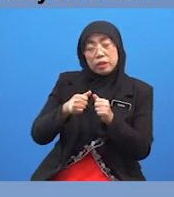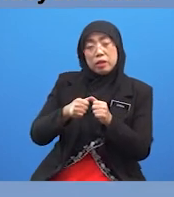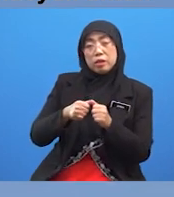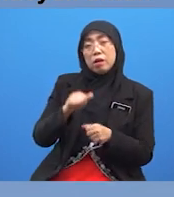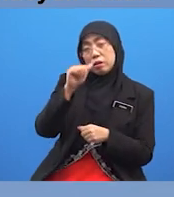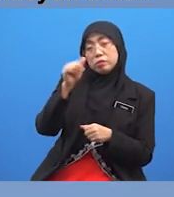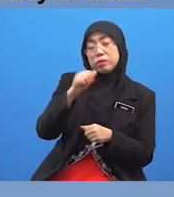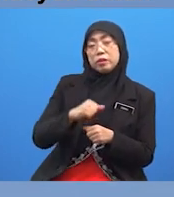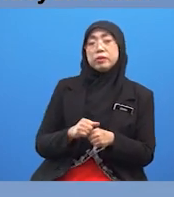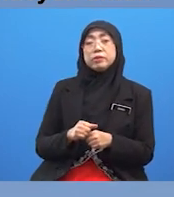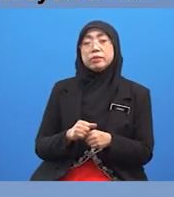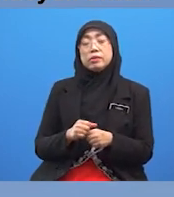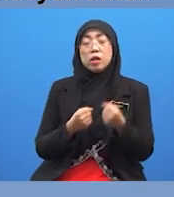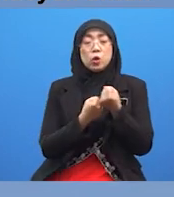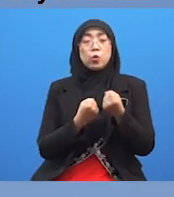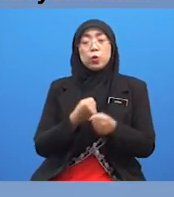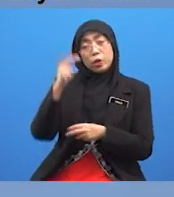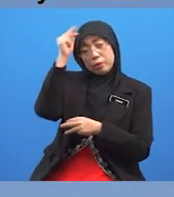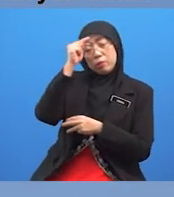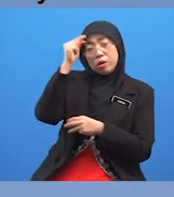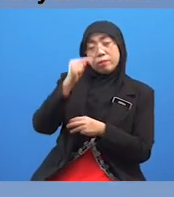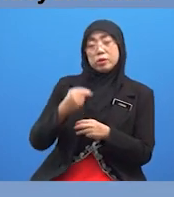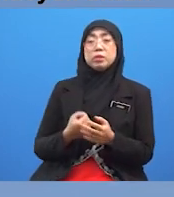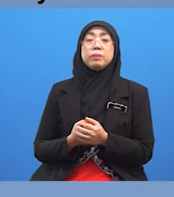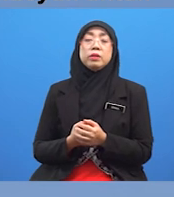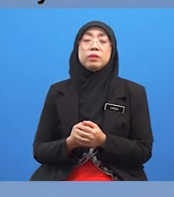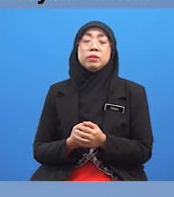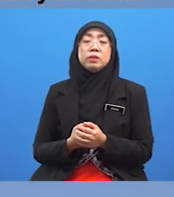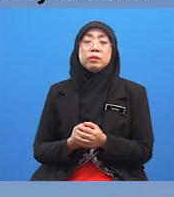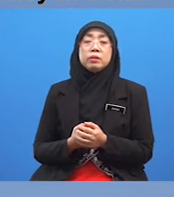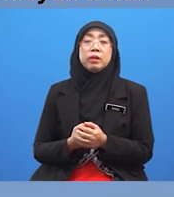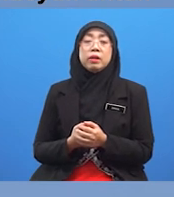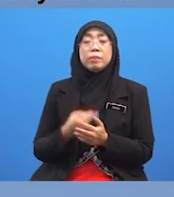Taala dan Rasulullah Sallallahu Alaihi Wasallam sebagai pesuruhnya.